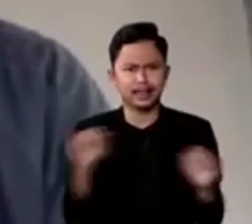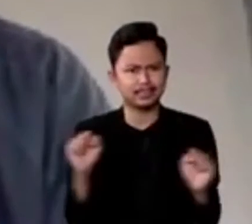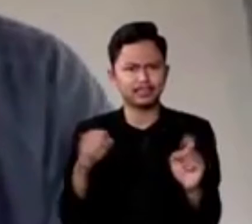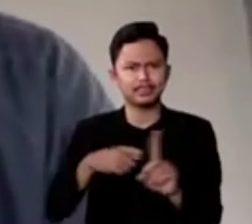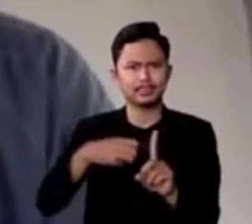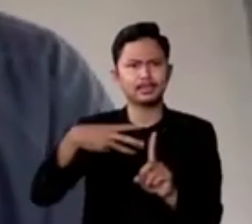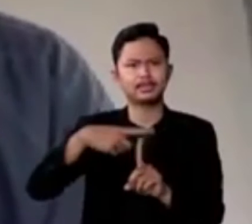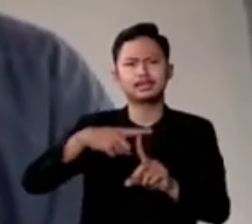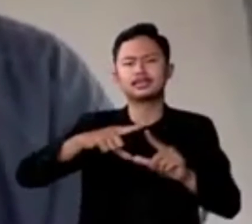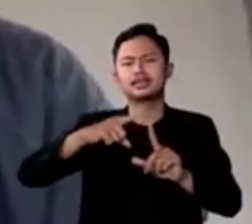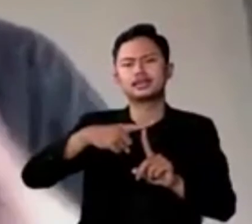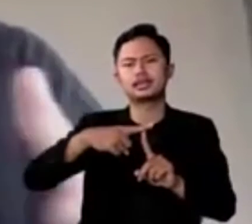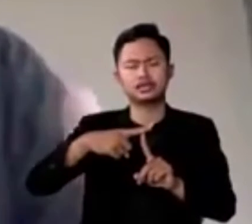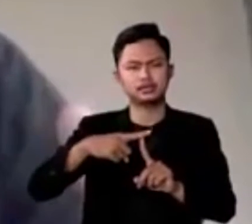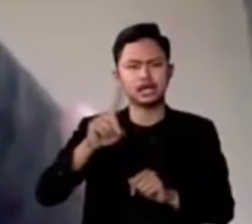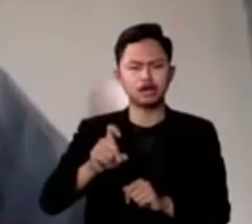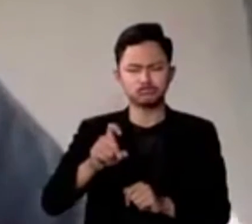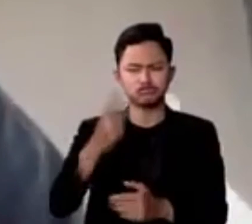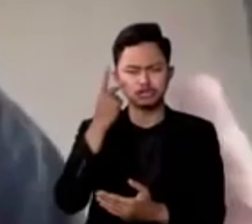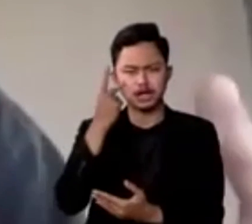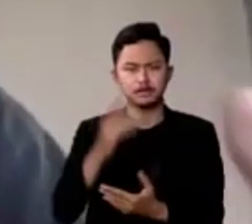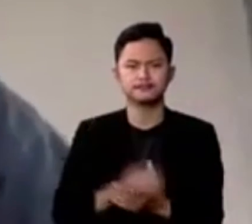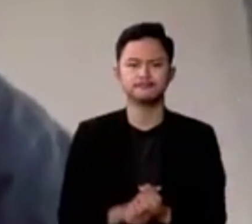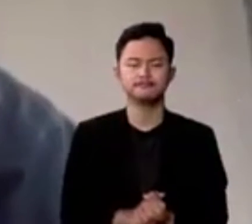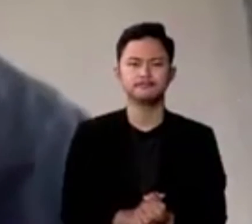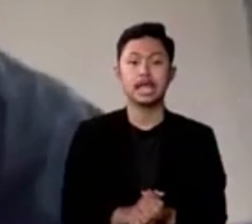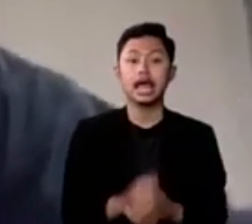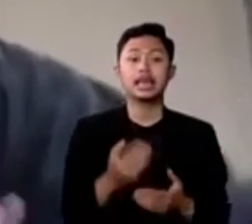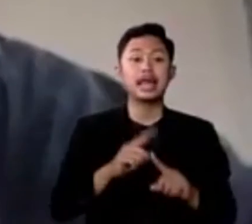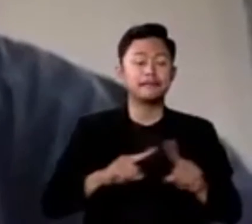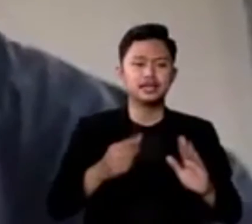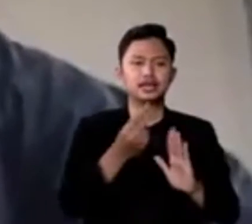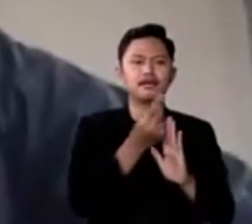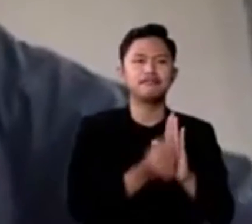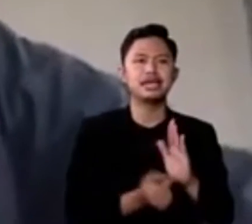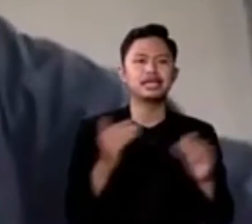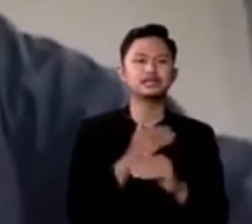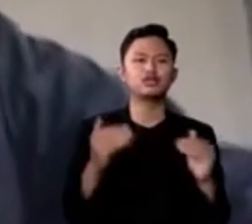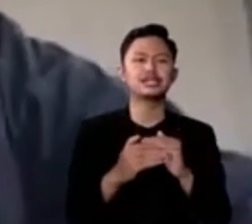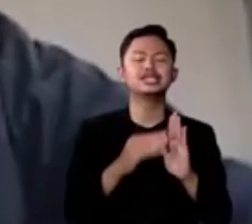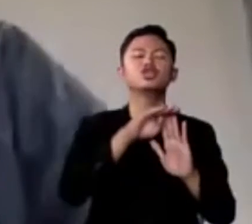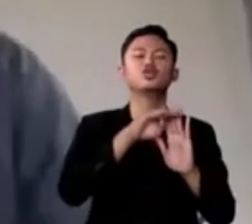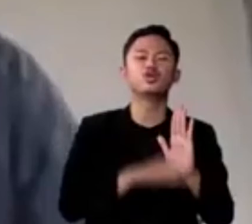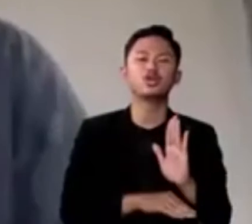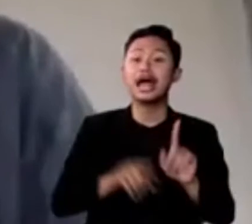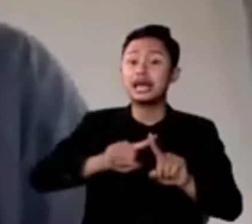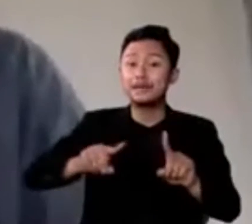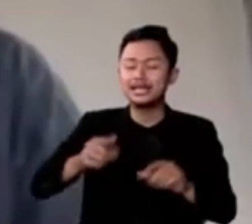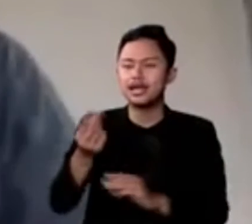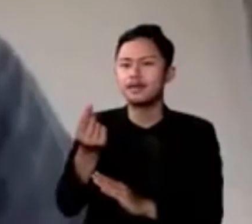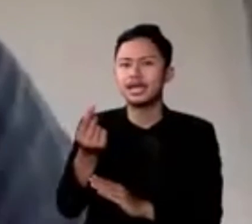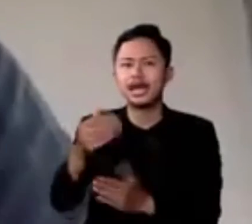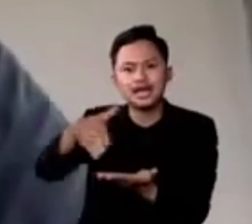di sebenarnya nah Mereka bilang mungkin lebih ke biaya transportasi menurut tapi gaya data meningkat